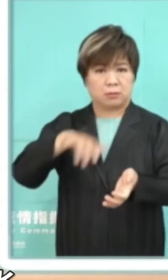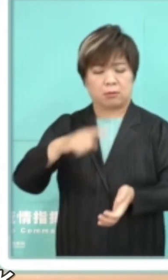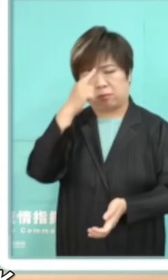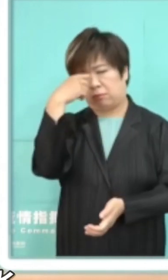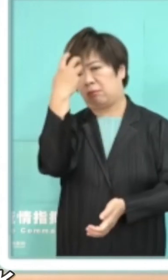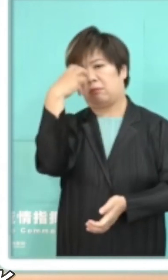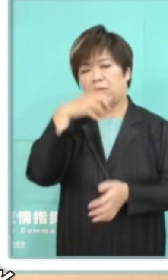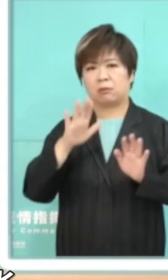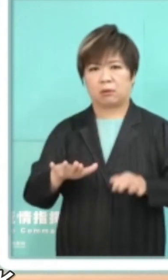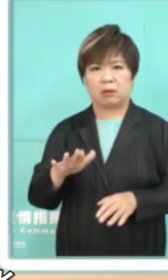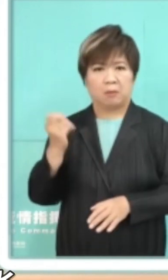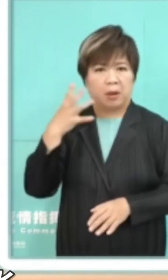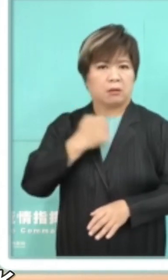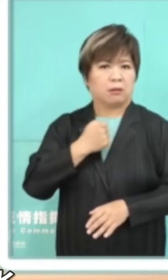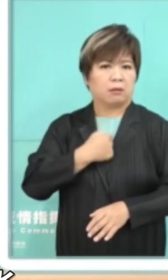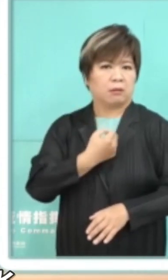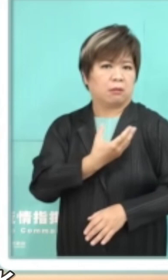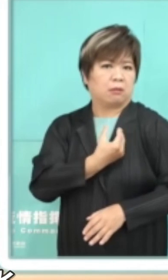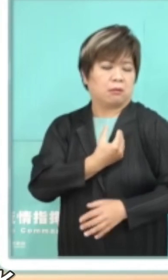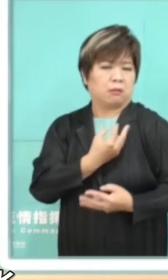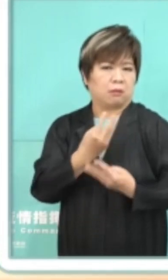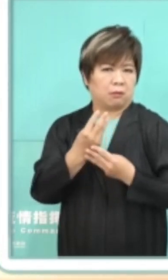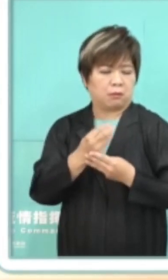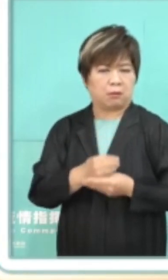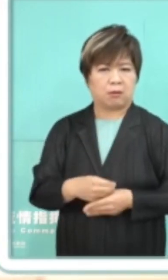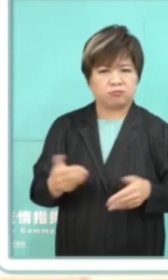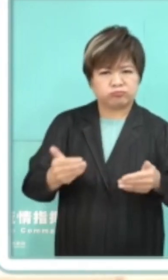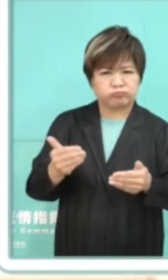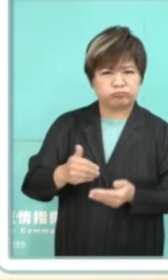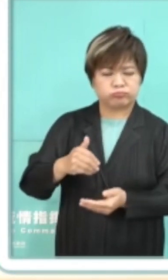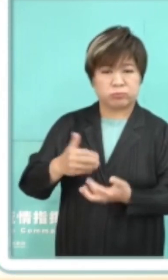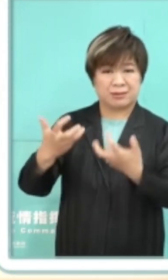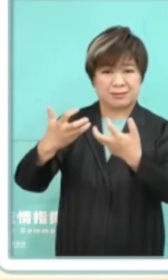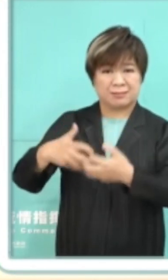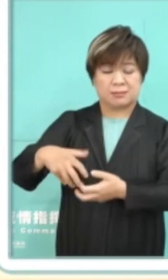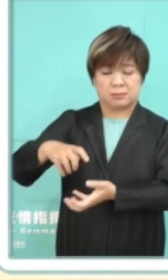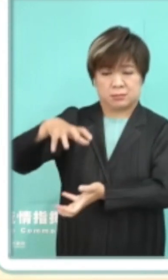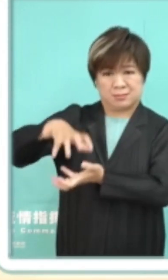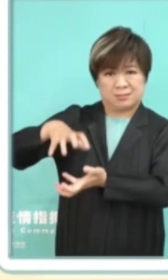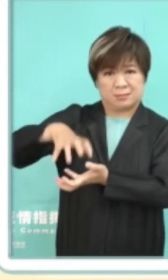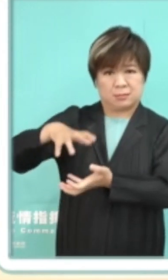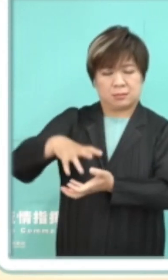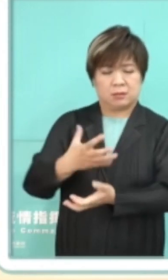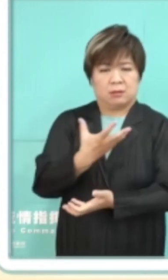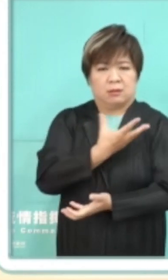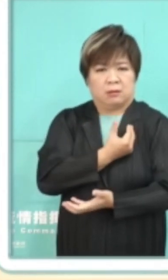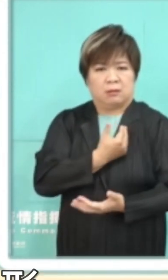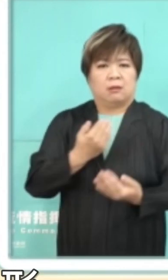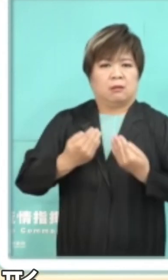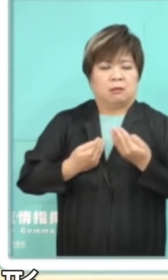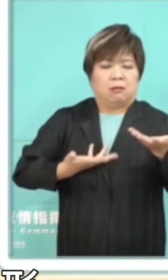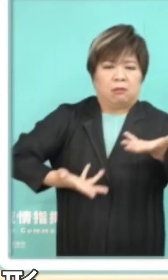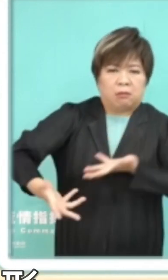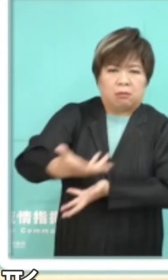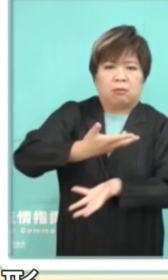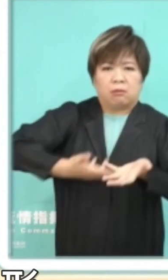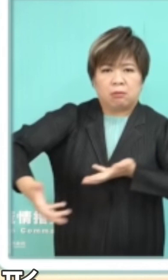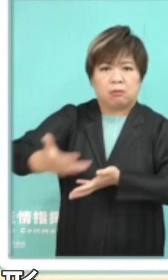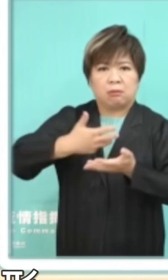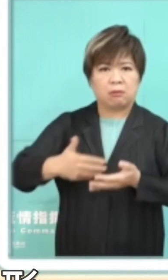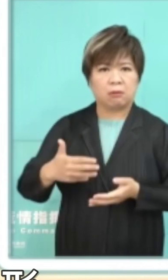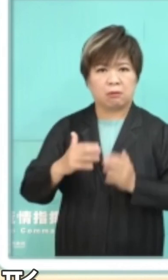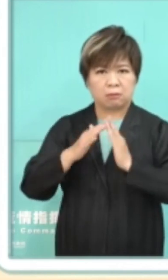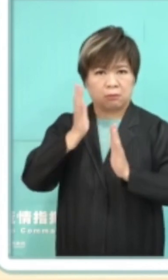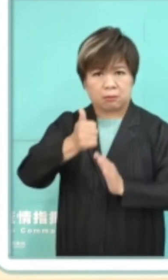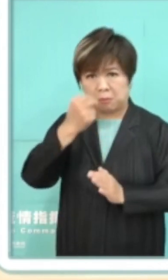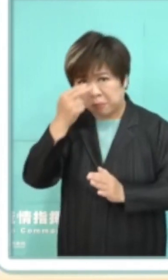迷，那目前是确认是罹患的心肌炎，使用叶克膜来治疗，目前市长是有过去关心吗？那什么状况可能会导